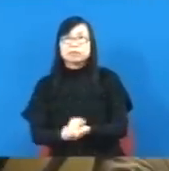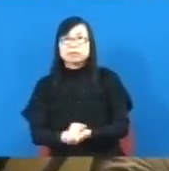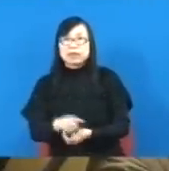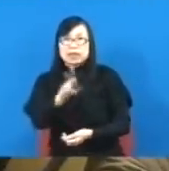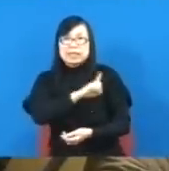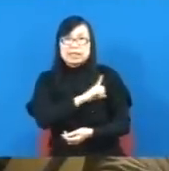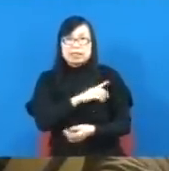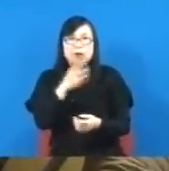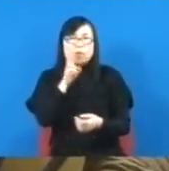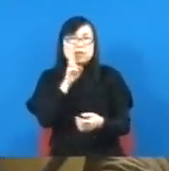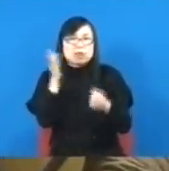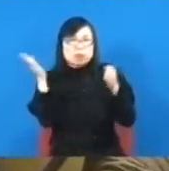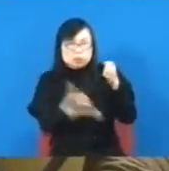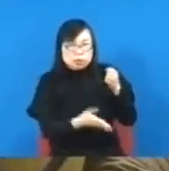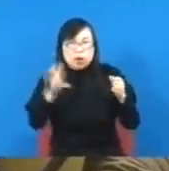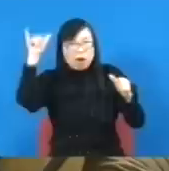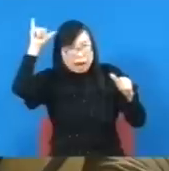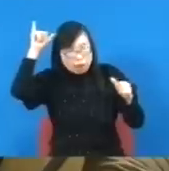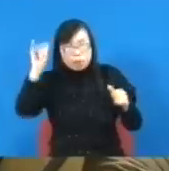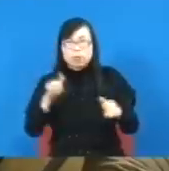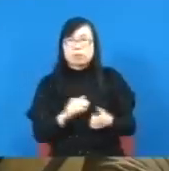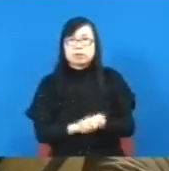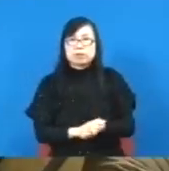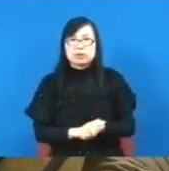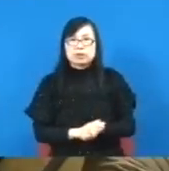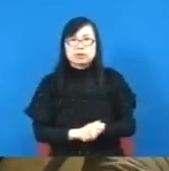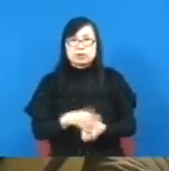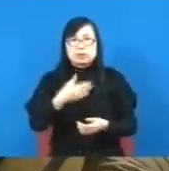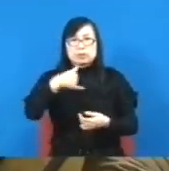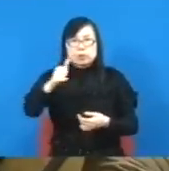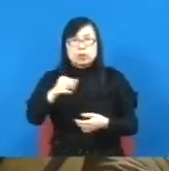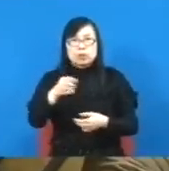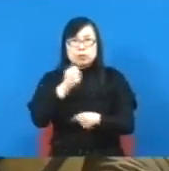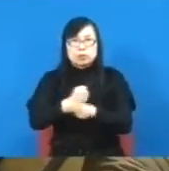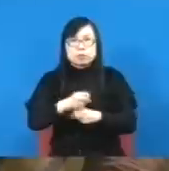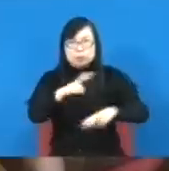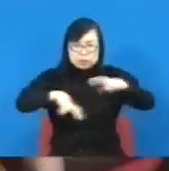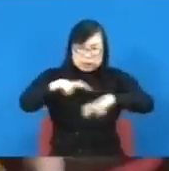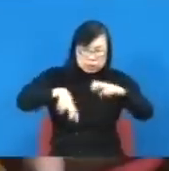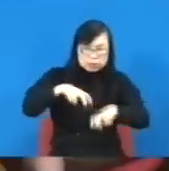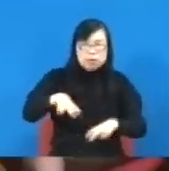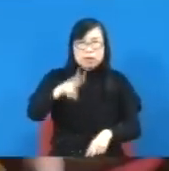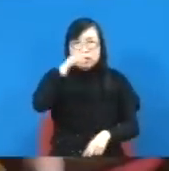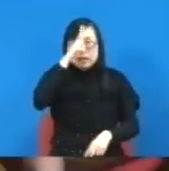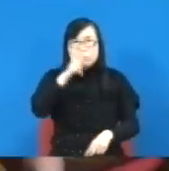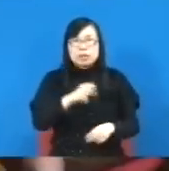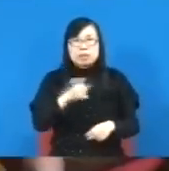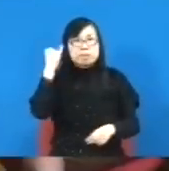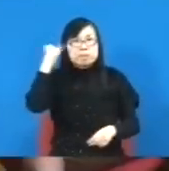自己係湯牛，有咩走去手術室嗰度施手術啫？你明唔明啊？你係公務員都唔知傳媒嘅特